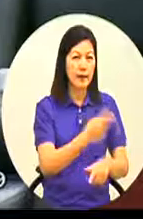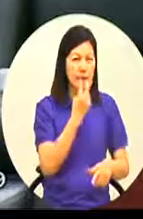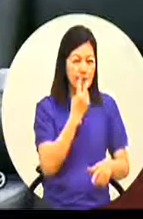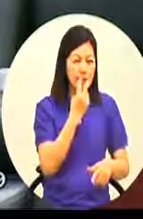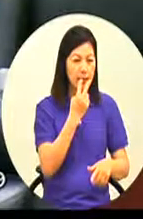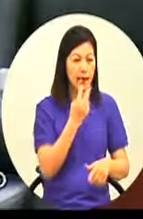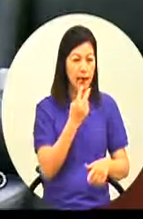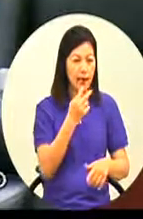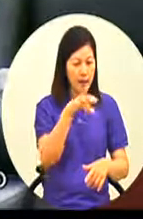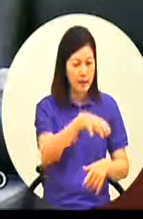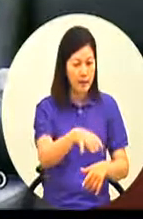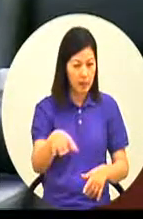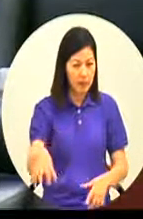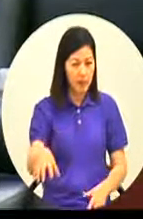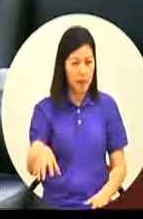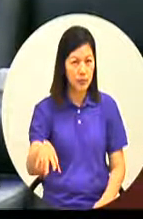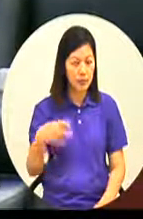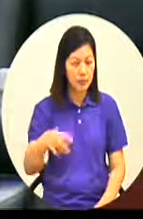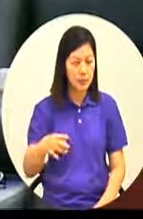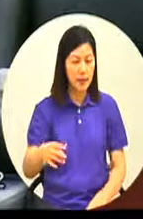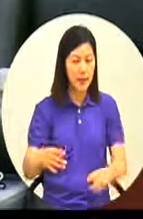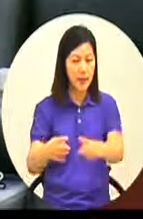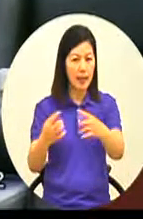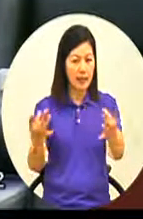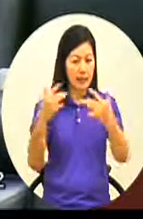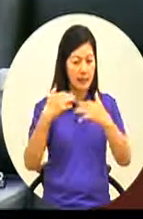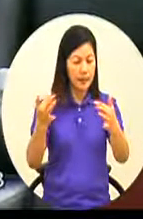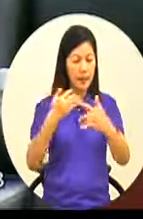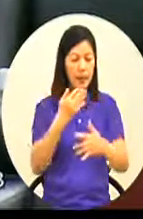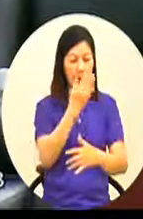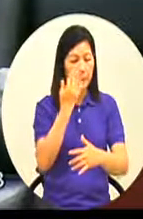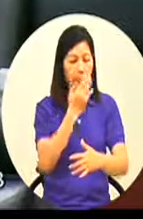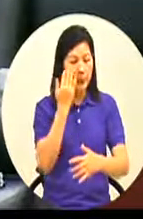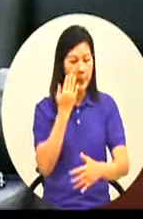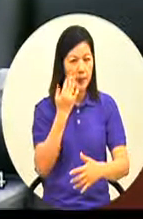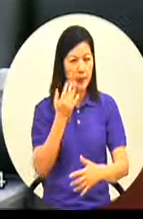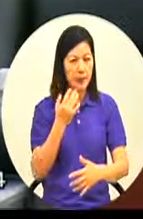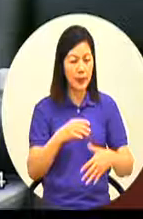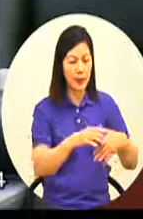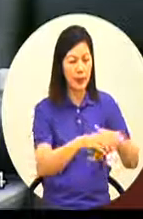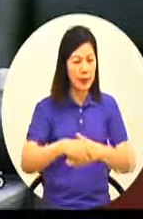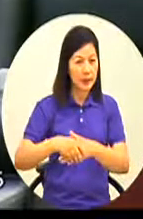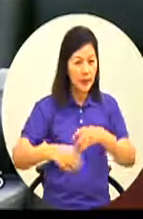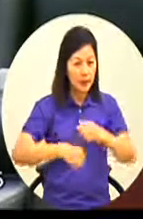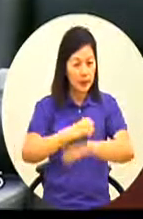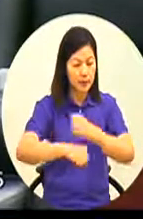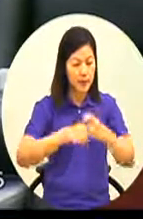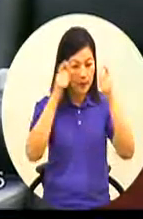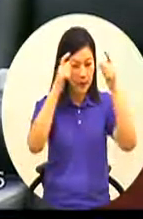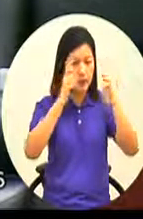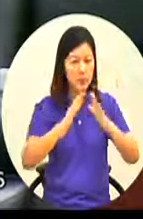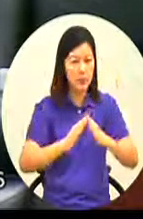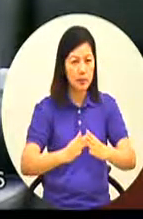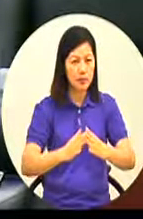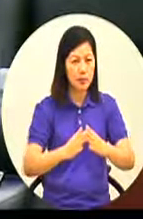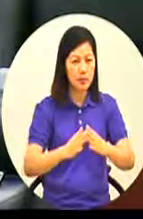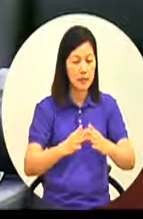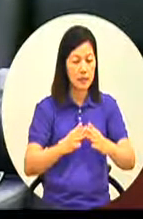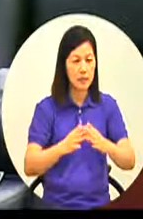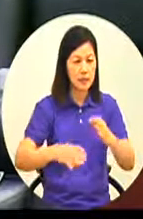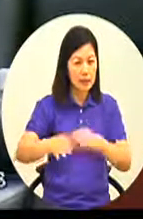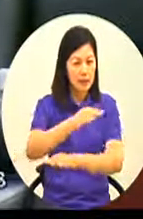一些来我们高雄这边旅游，然后带动我们的高雄市一些经济繁